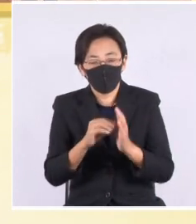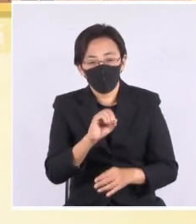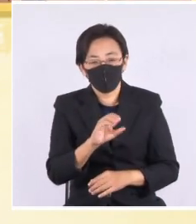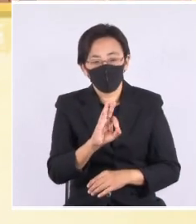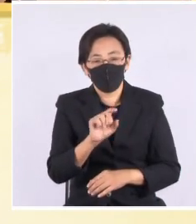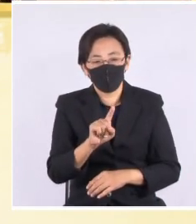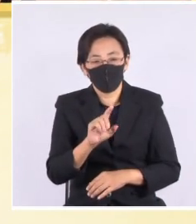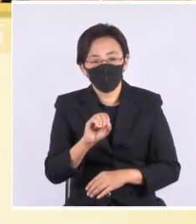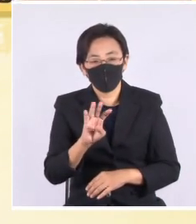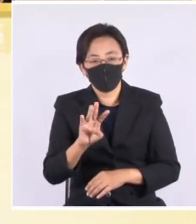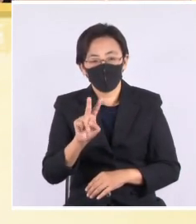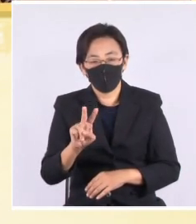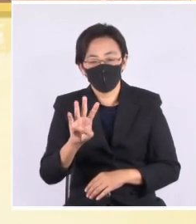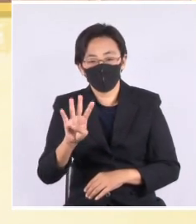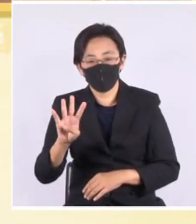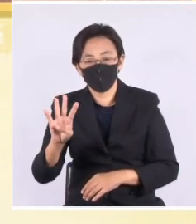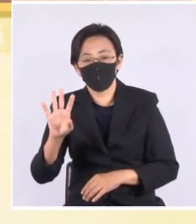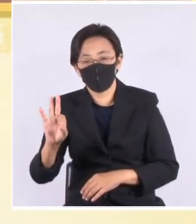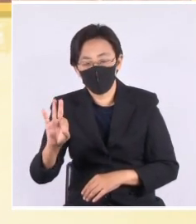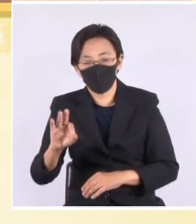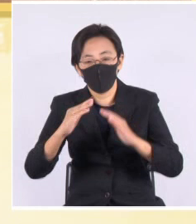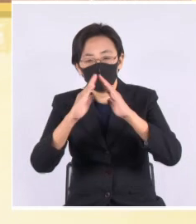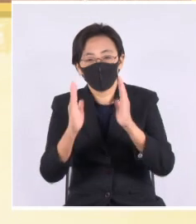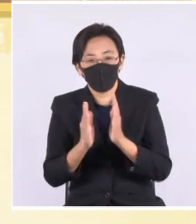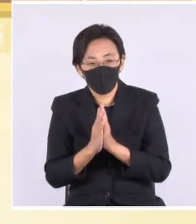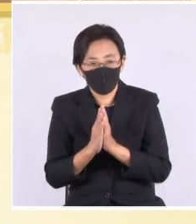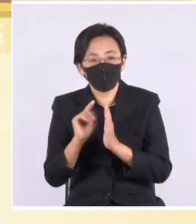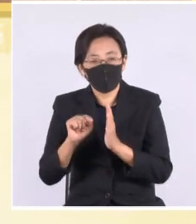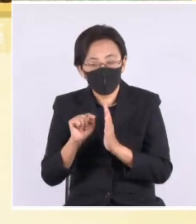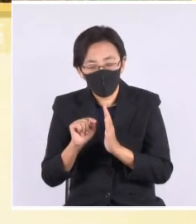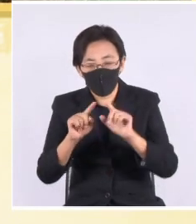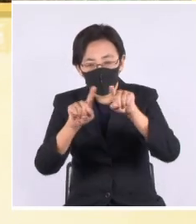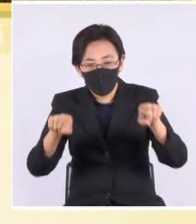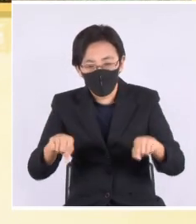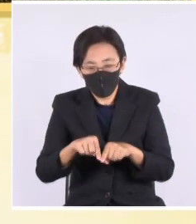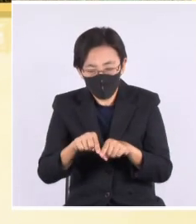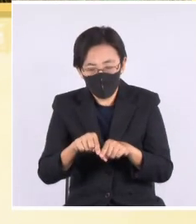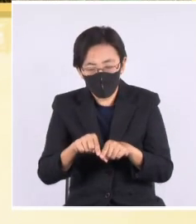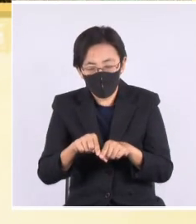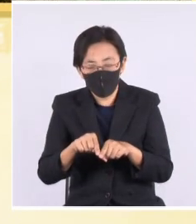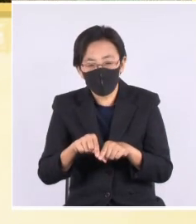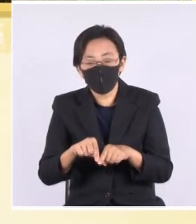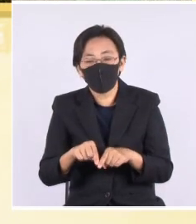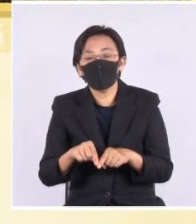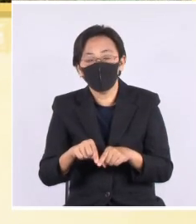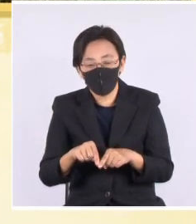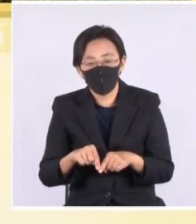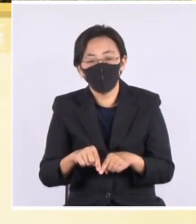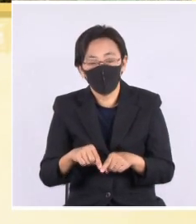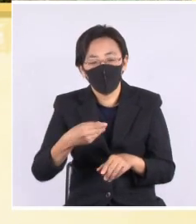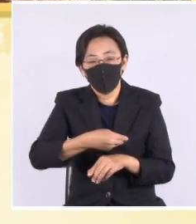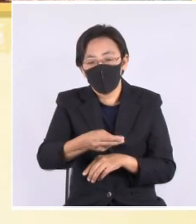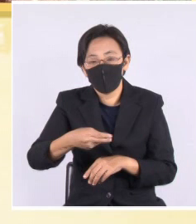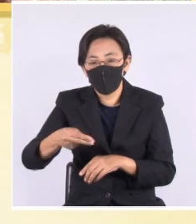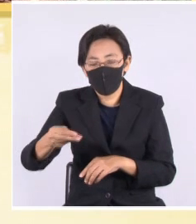เหลือด้วยนี่เลขบัญชีขึ้นแล้วนะคะใครที่โอนมาช่วยเหลือนะคะขออนุโมทนาบุญด้วยค่ะมันเรื่องดีๆข้าวเช้า